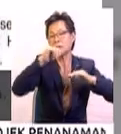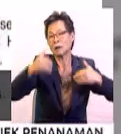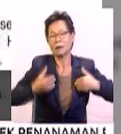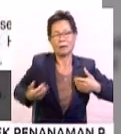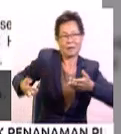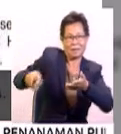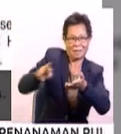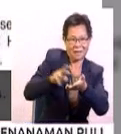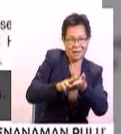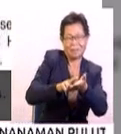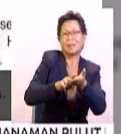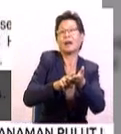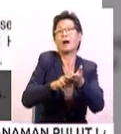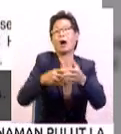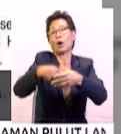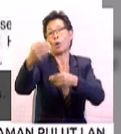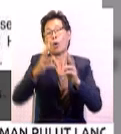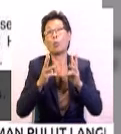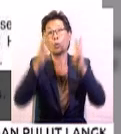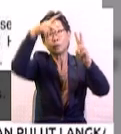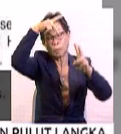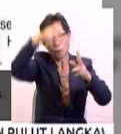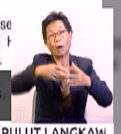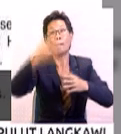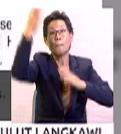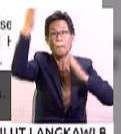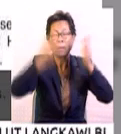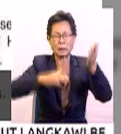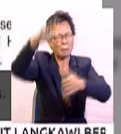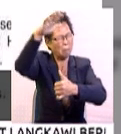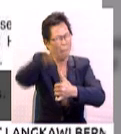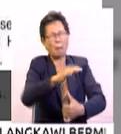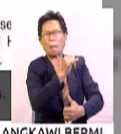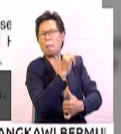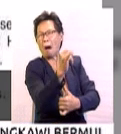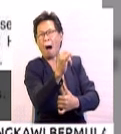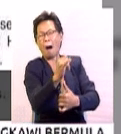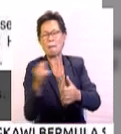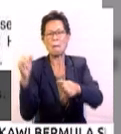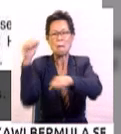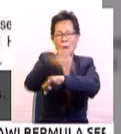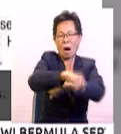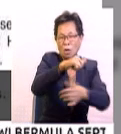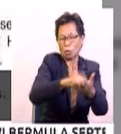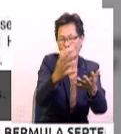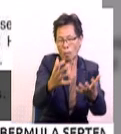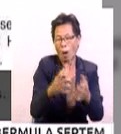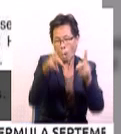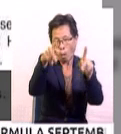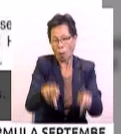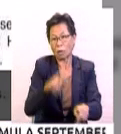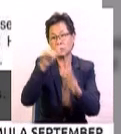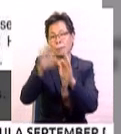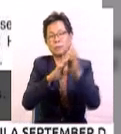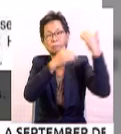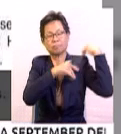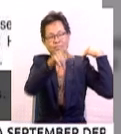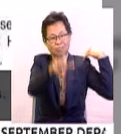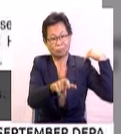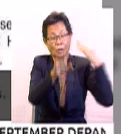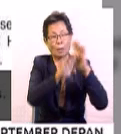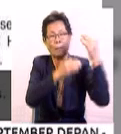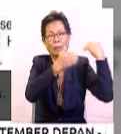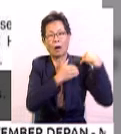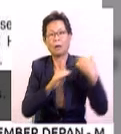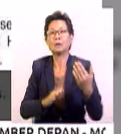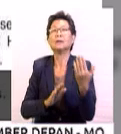kenyataan yang dikeluarkan Wisma Putra, Malaysia mengutuk sekeras-kerasnya serangan terbabit dan mahu pihak tidak bertanggungjawab dibawa